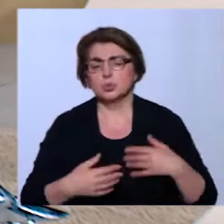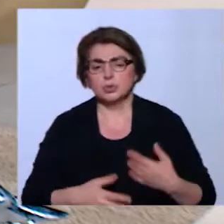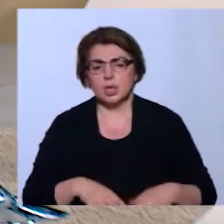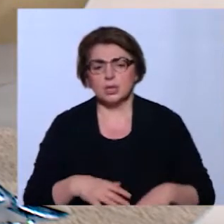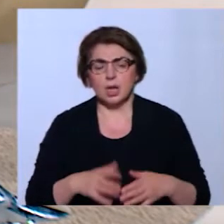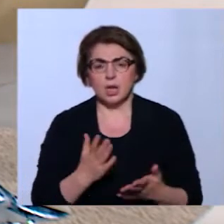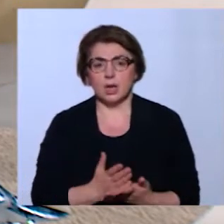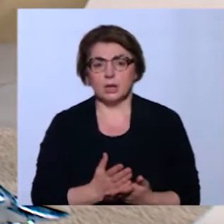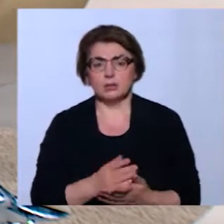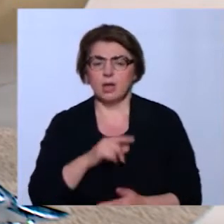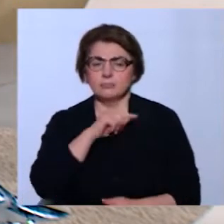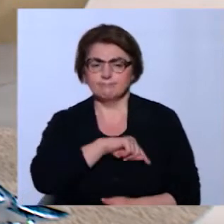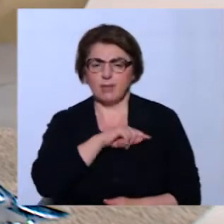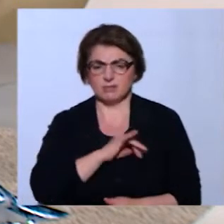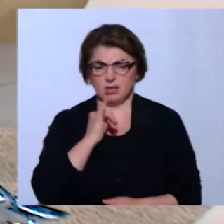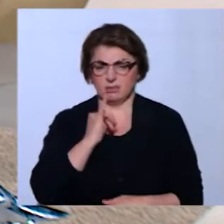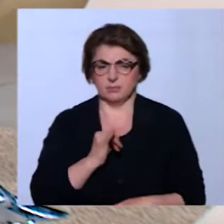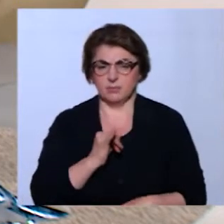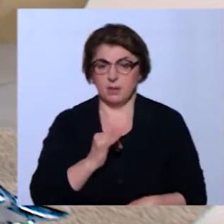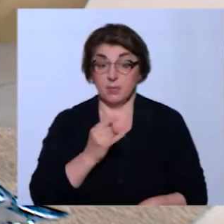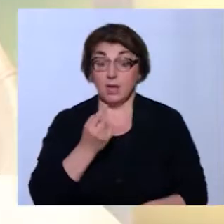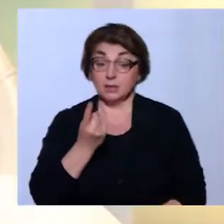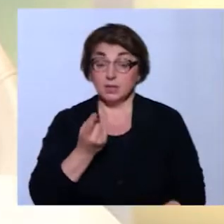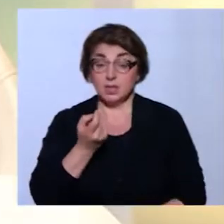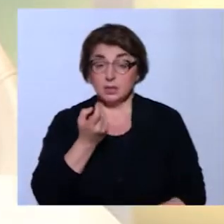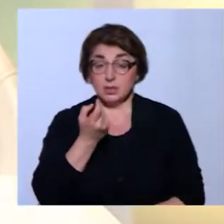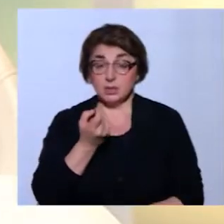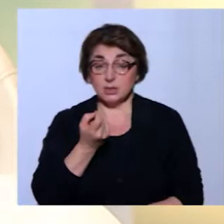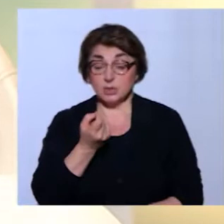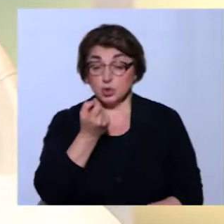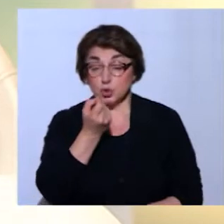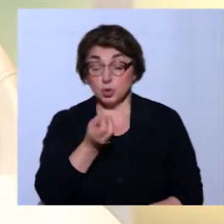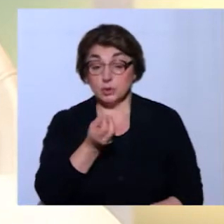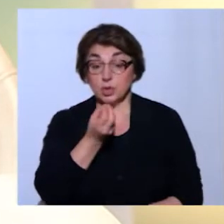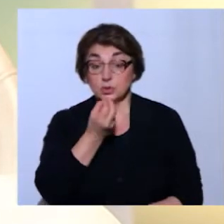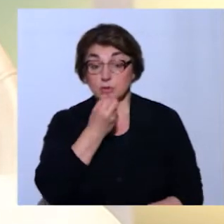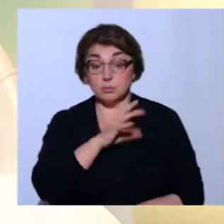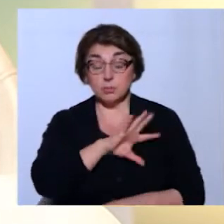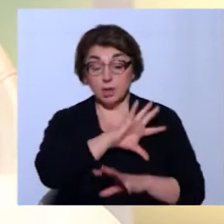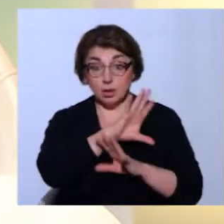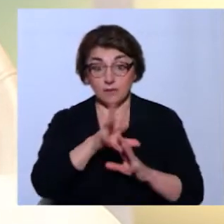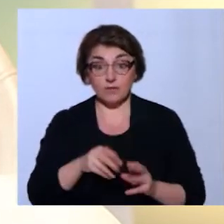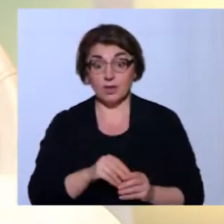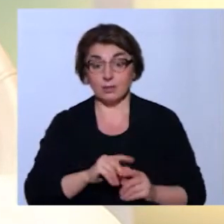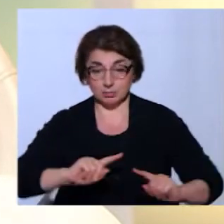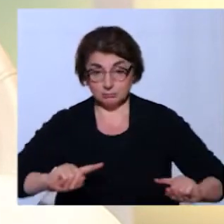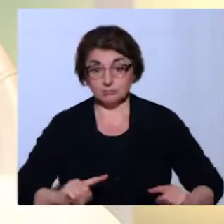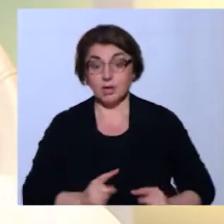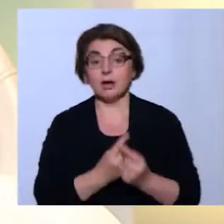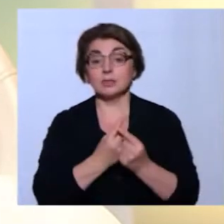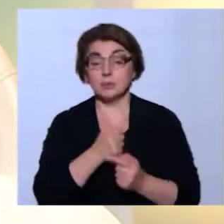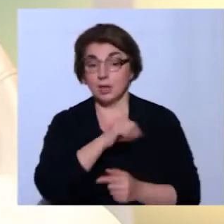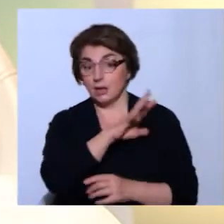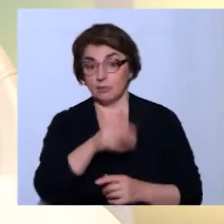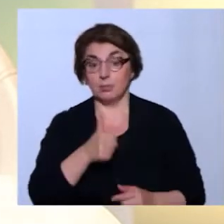და უხასიათოთაც, მაგრამ საკმარისია დანაყრდე და ყველაფერი აღდგება და ყველაფერი კარგად იქნება,